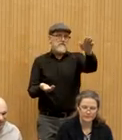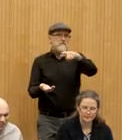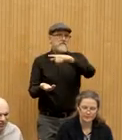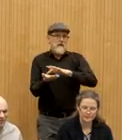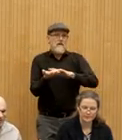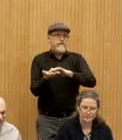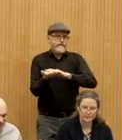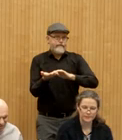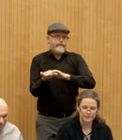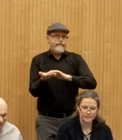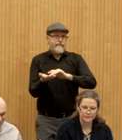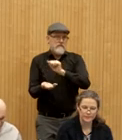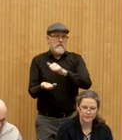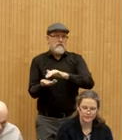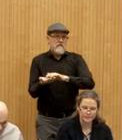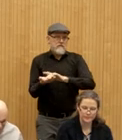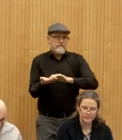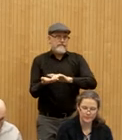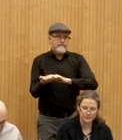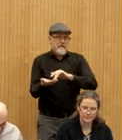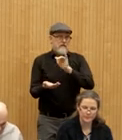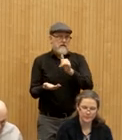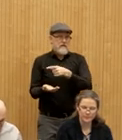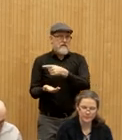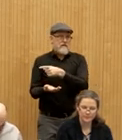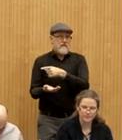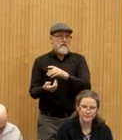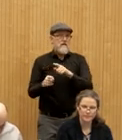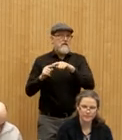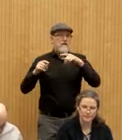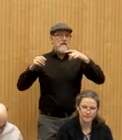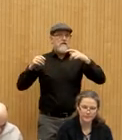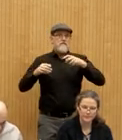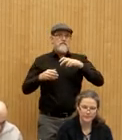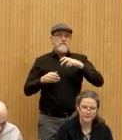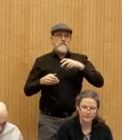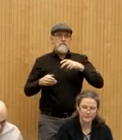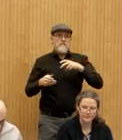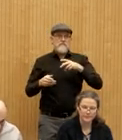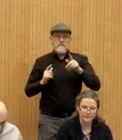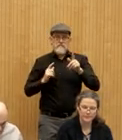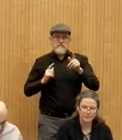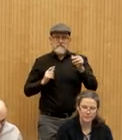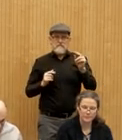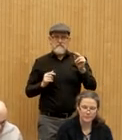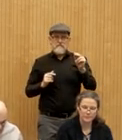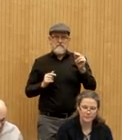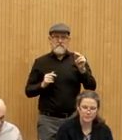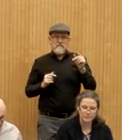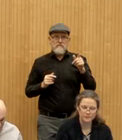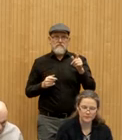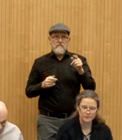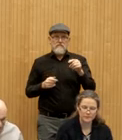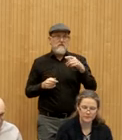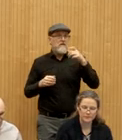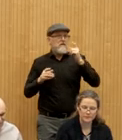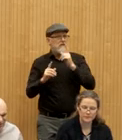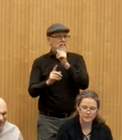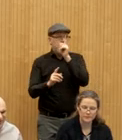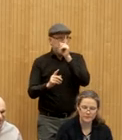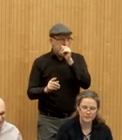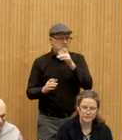Damit kann ich gut arbeiten. Und brauchen Sie oder haben Sie noch ein Restsehvermögen, dass Sie mit mehr Licht auch sich orientieren